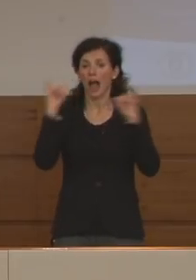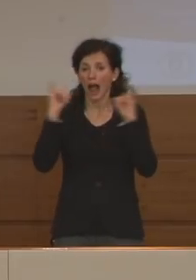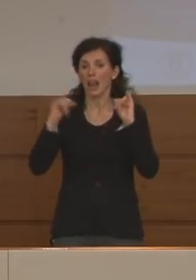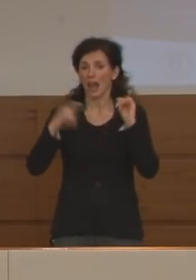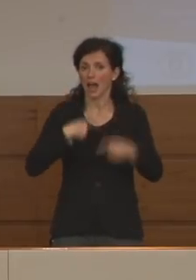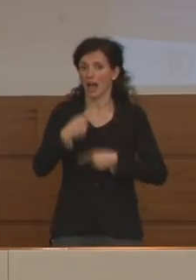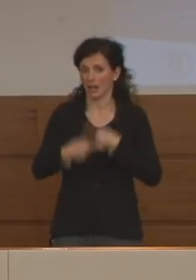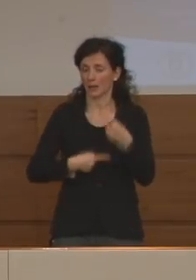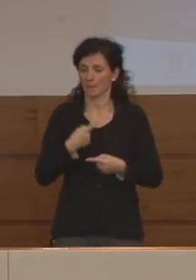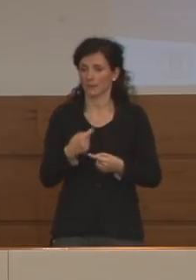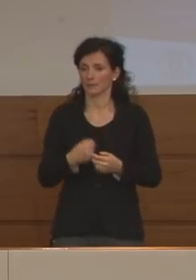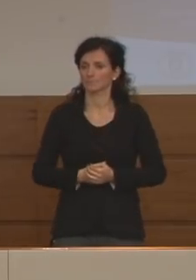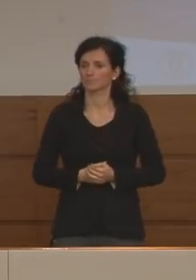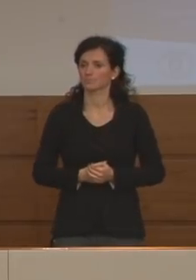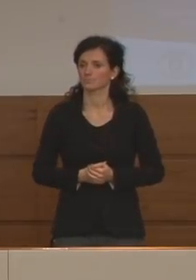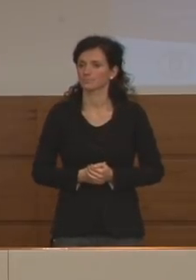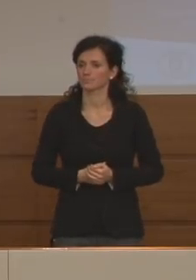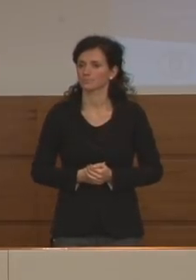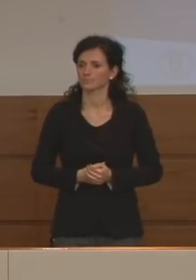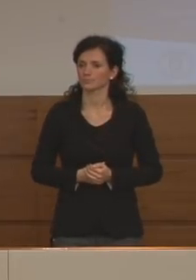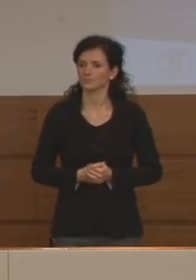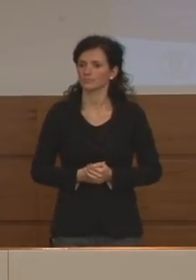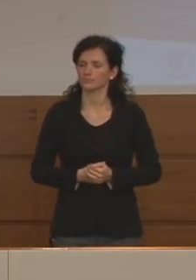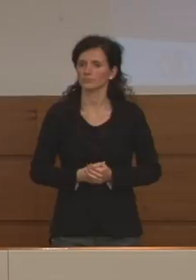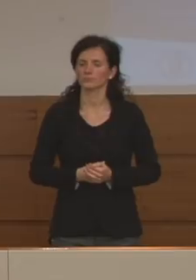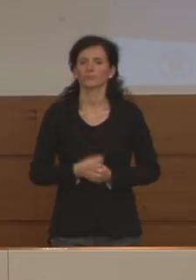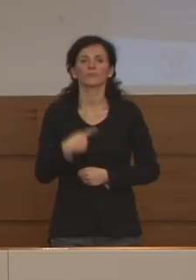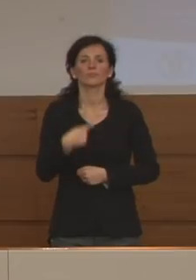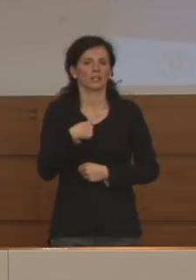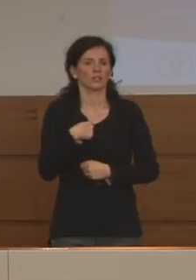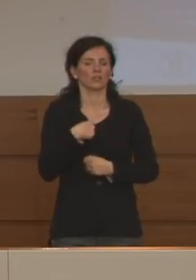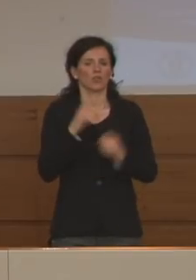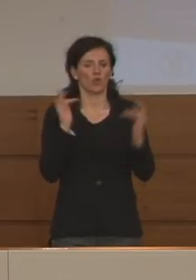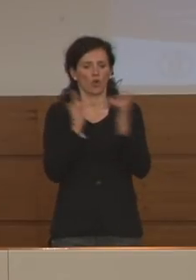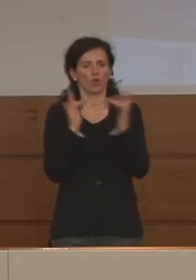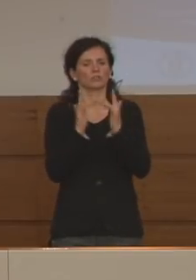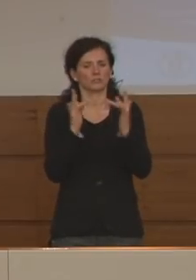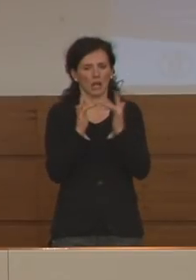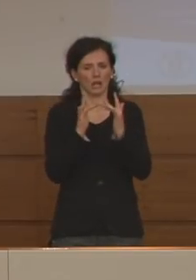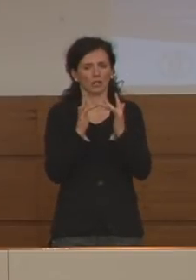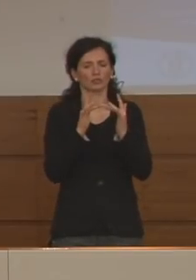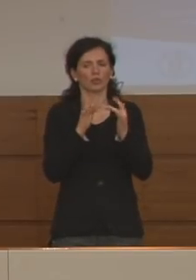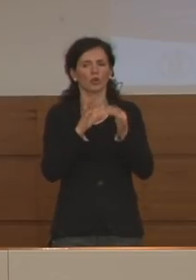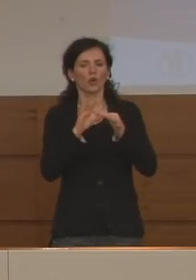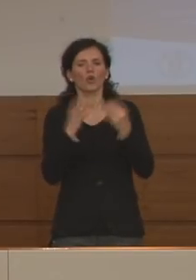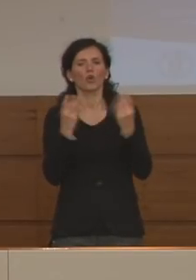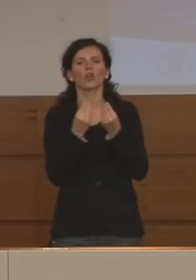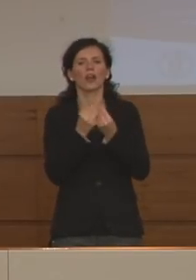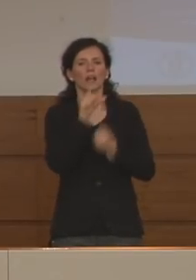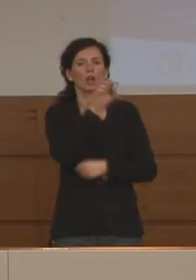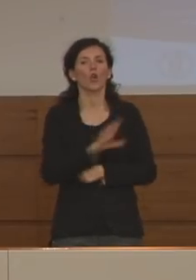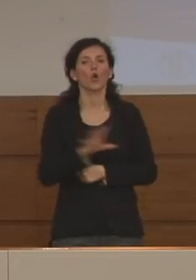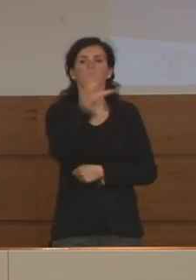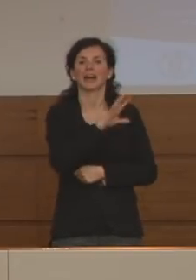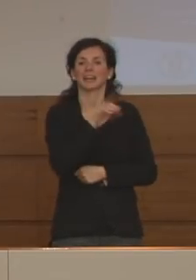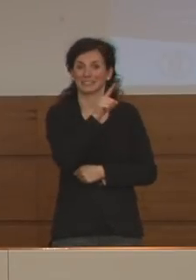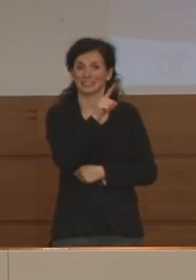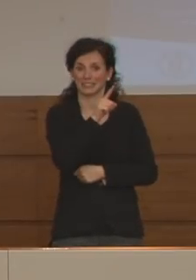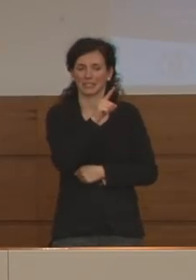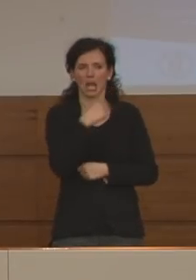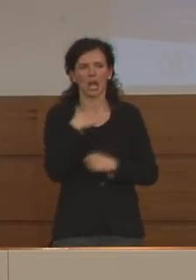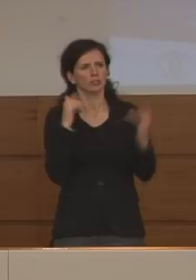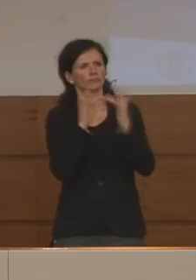questo io sono in contatto abbastanza frequente con miei colleghi della lombardia questo non è